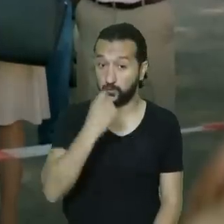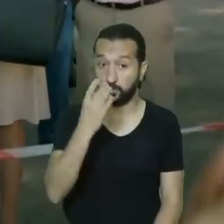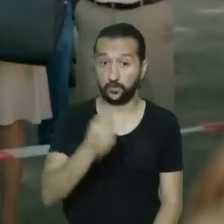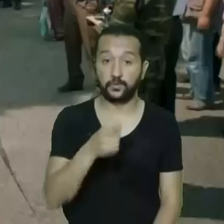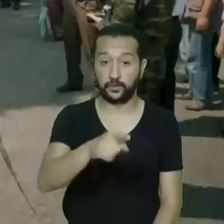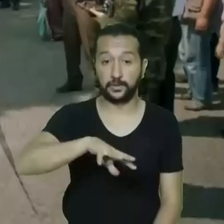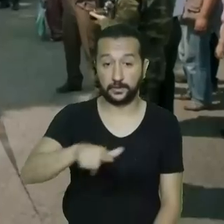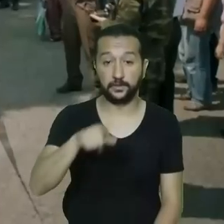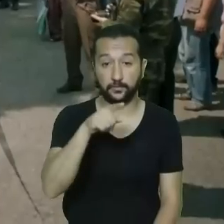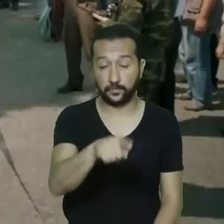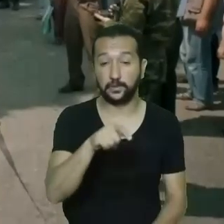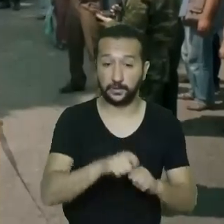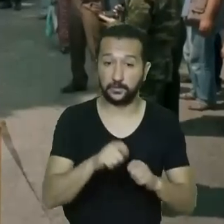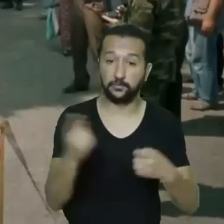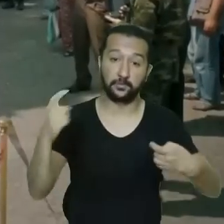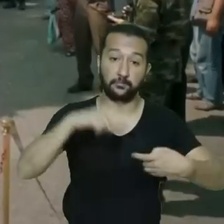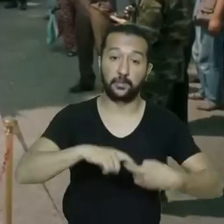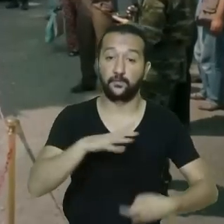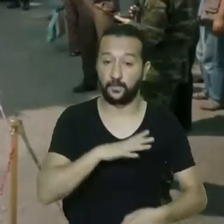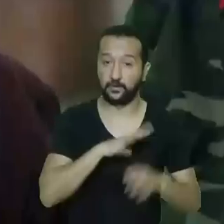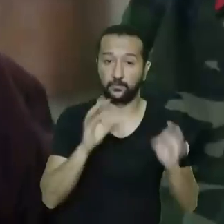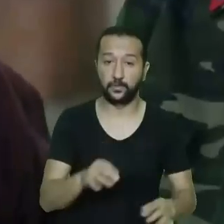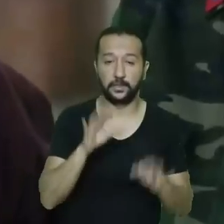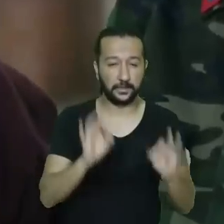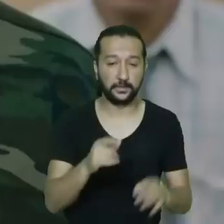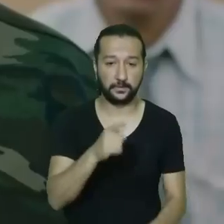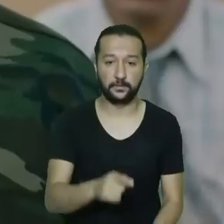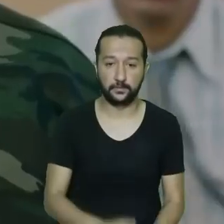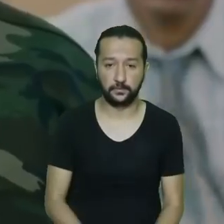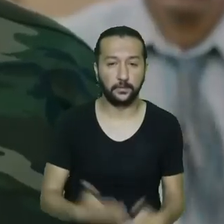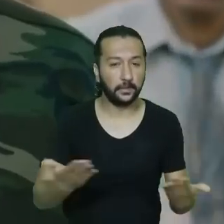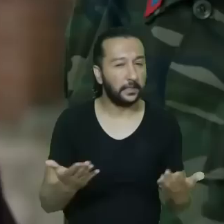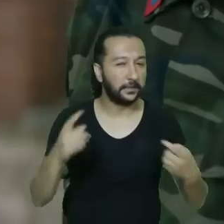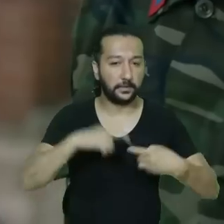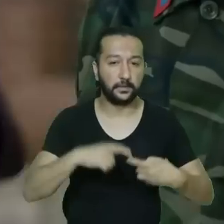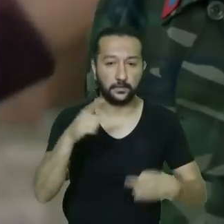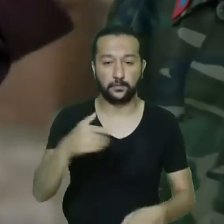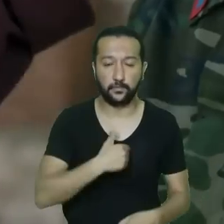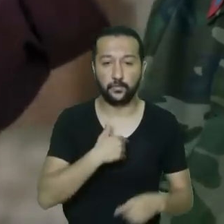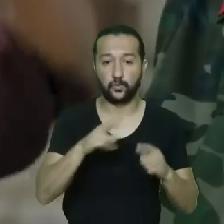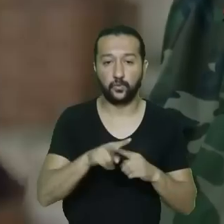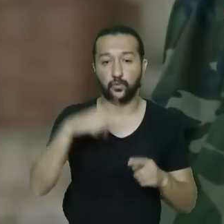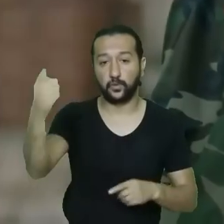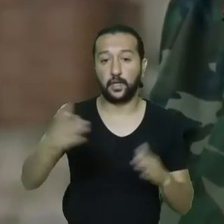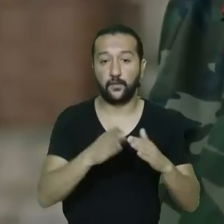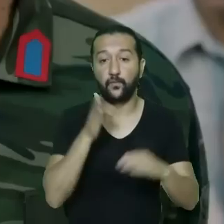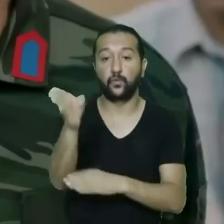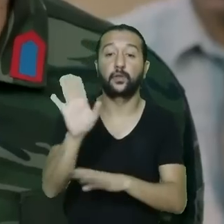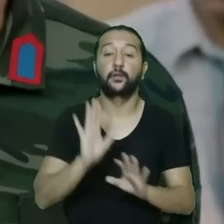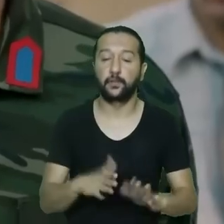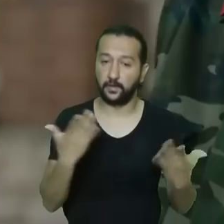sorarsanız hırsızlığa bu iş arasında bir bağlantı var. Kesin. Nasıl yani? Bizim Gosta Küsenge ve Oyan değil